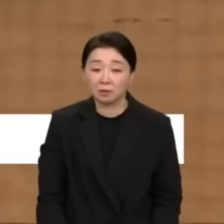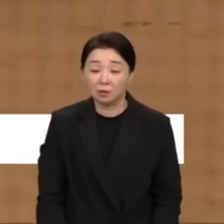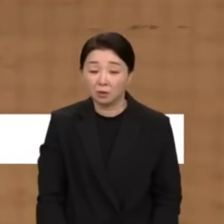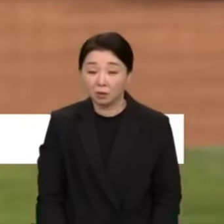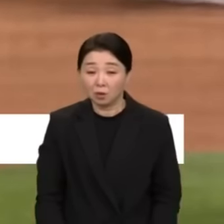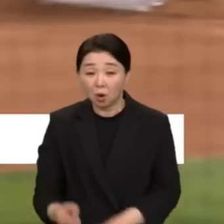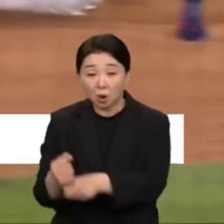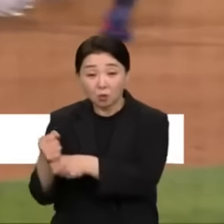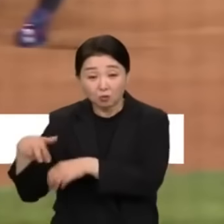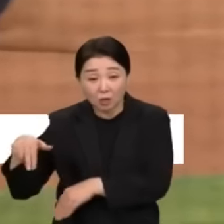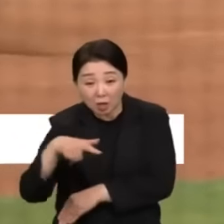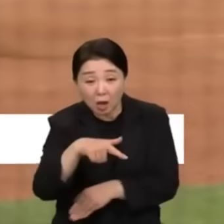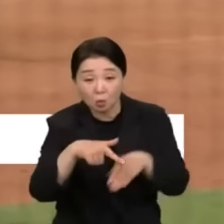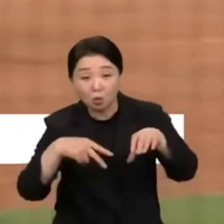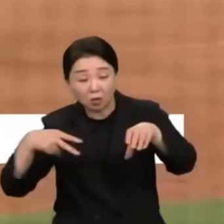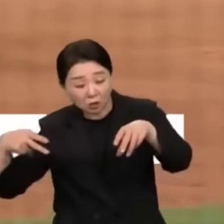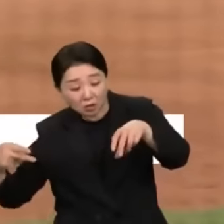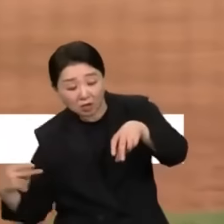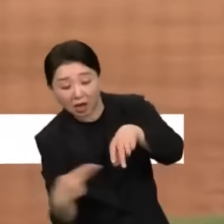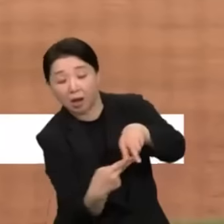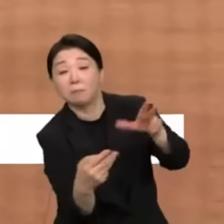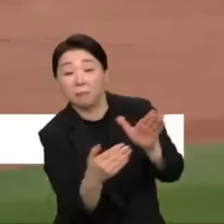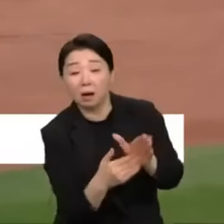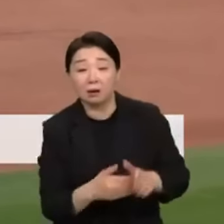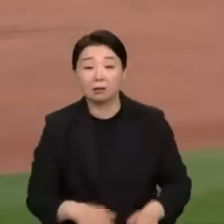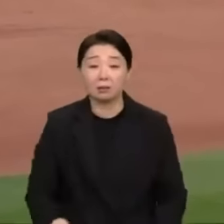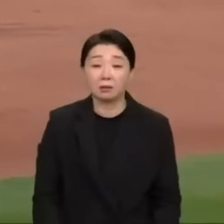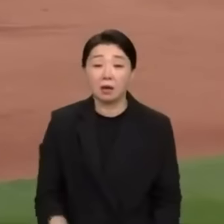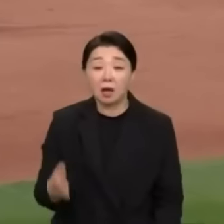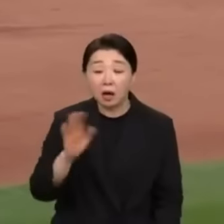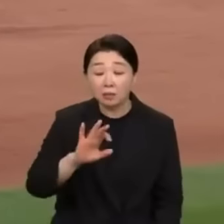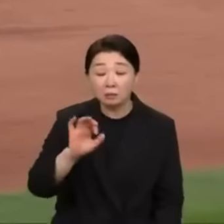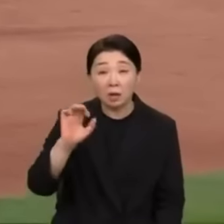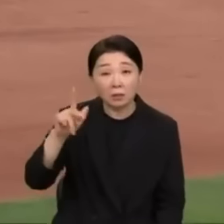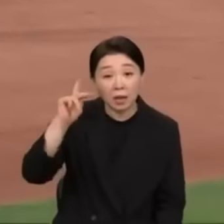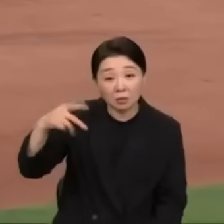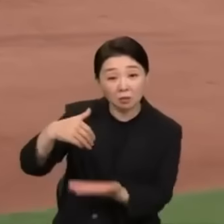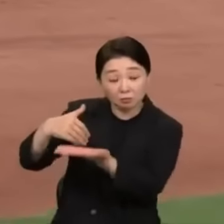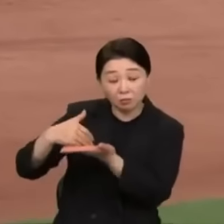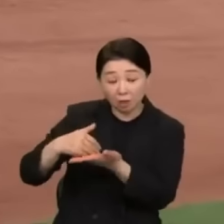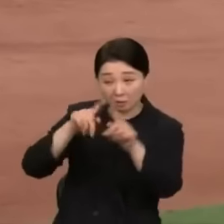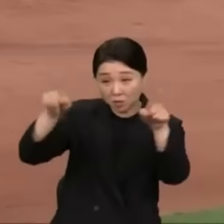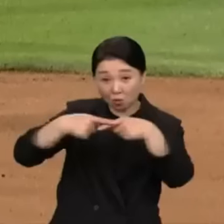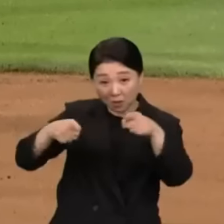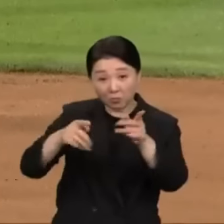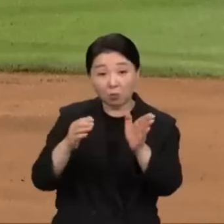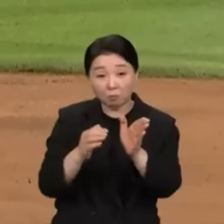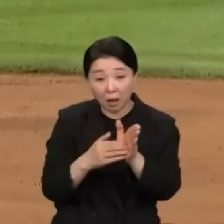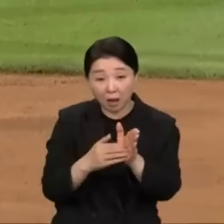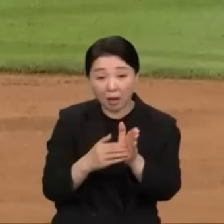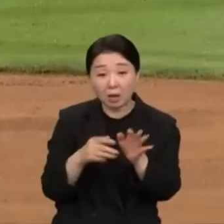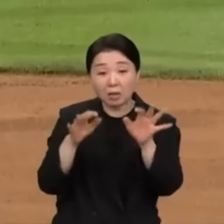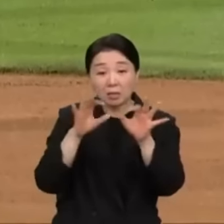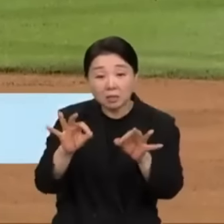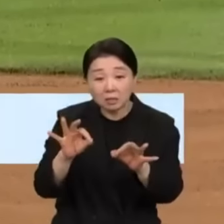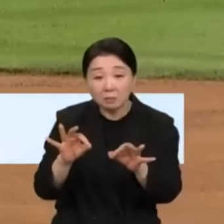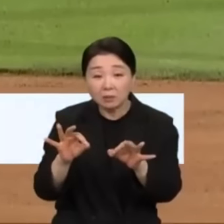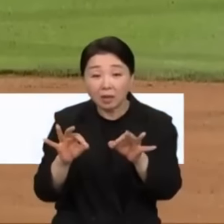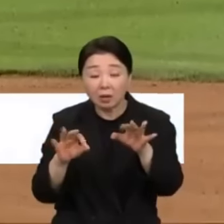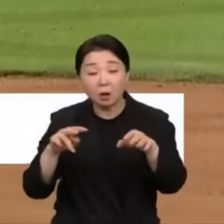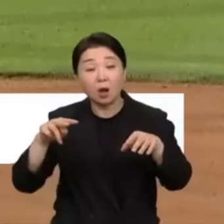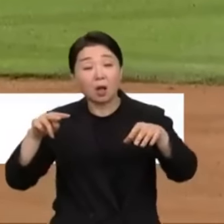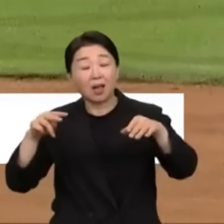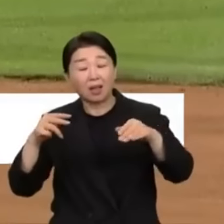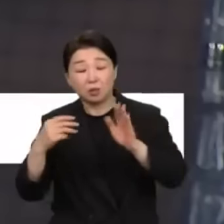있는 공간으로 슬라이딩이 들어갔고요. 그러나 KT 요청으로 이뤄진 비디오 판독 결과 김동혁이 다리를 높게 들고